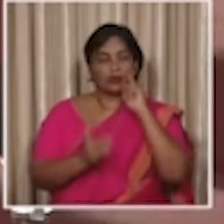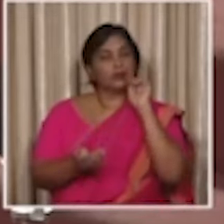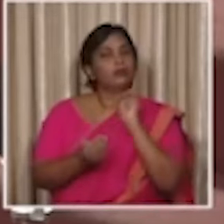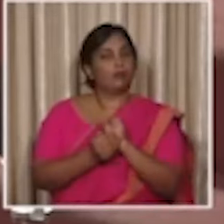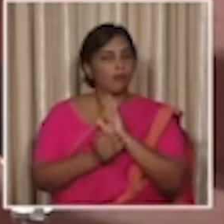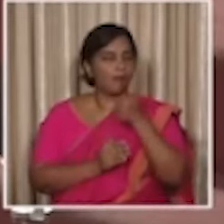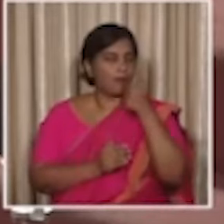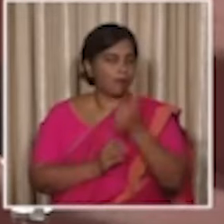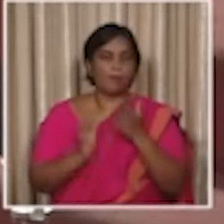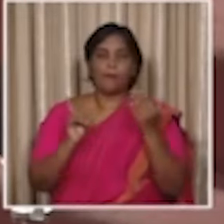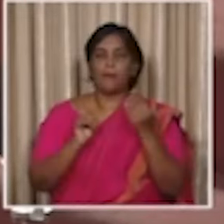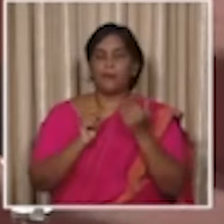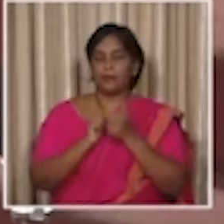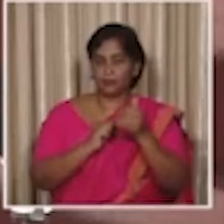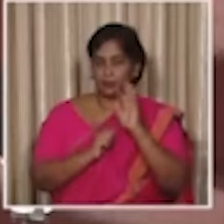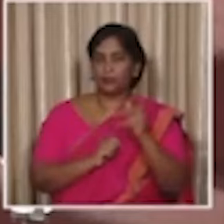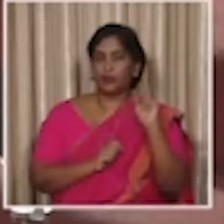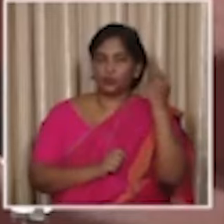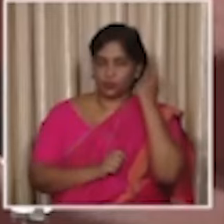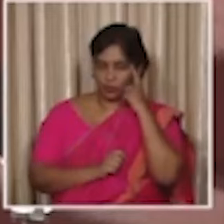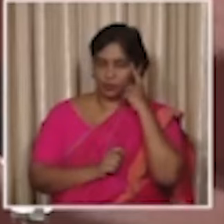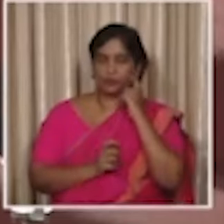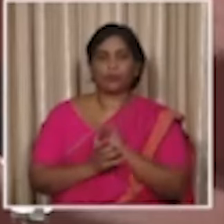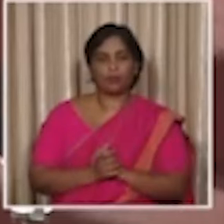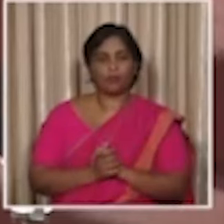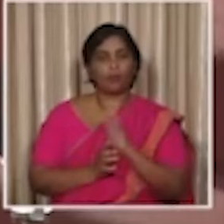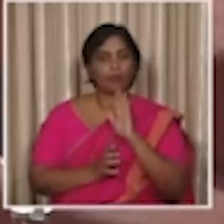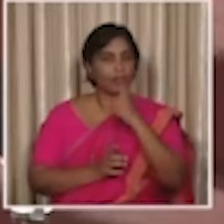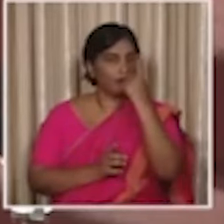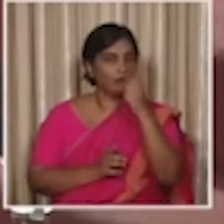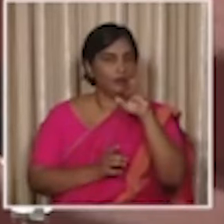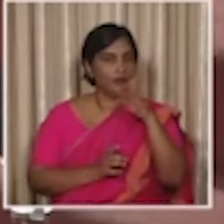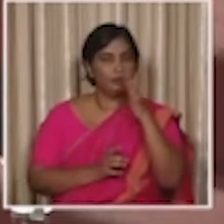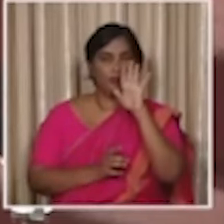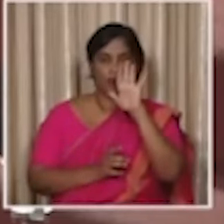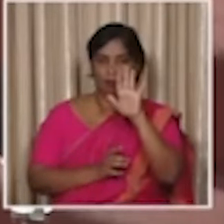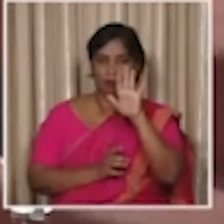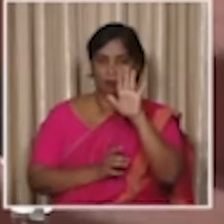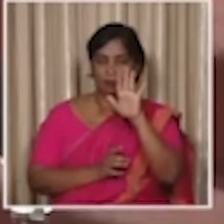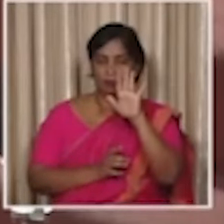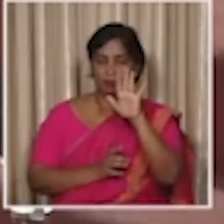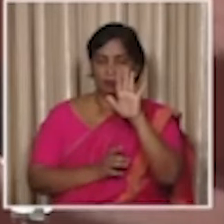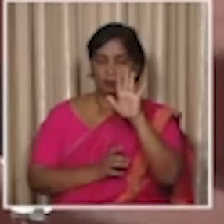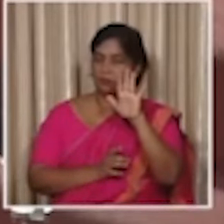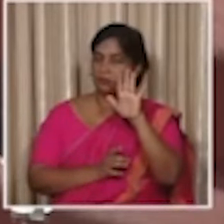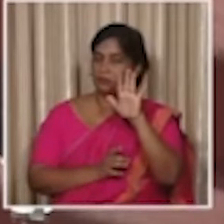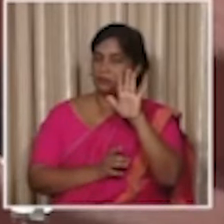आरक्षावट इमहत बलपयम करन बव अपि हेमोम दन्नवा 1950